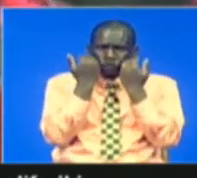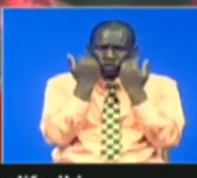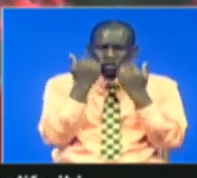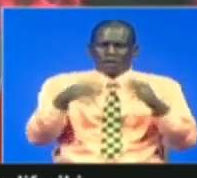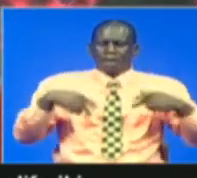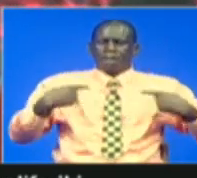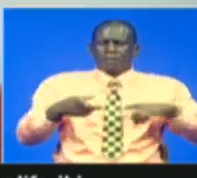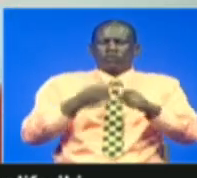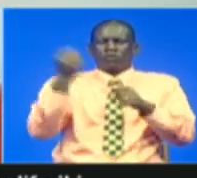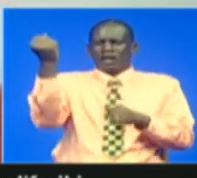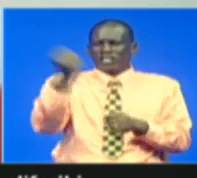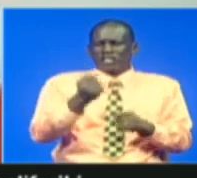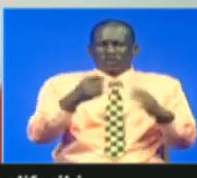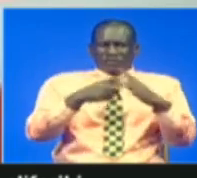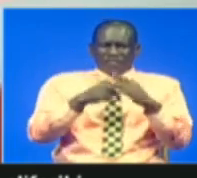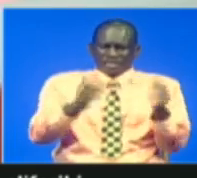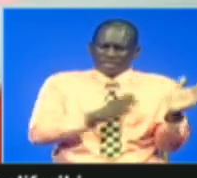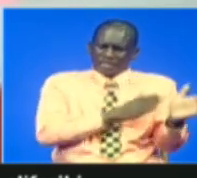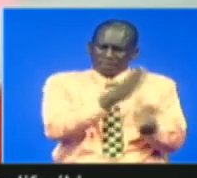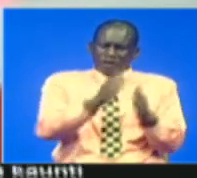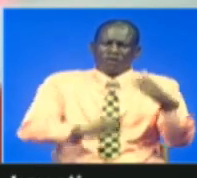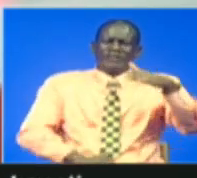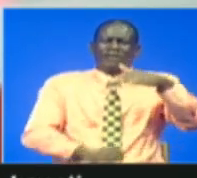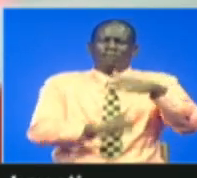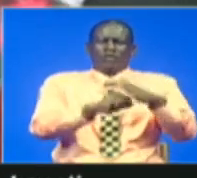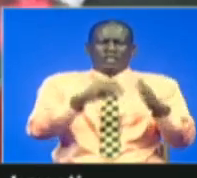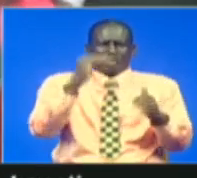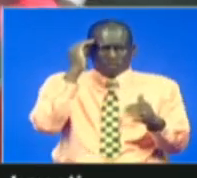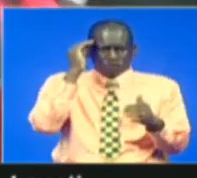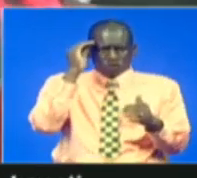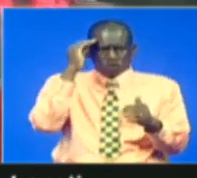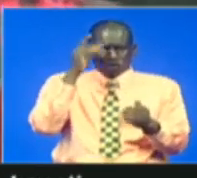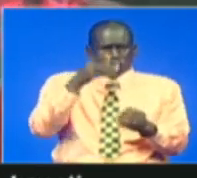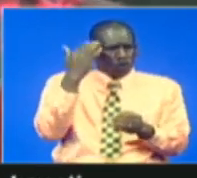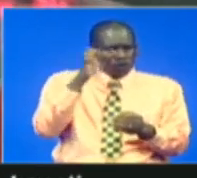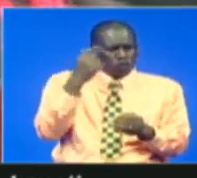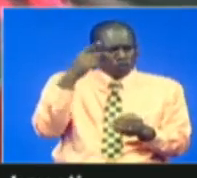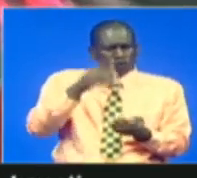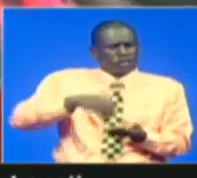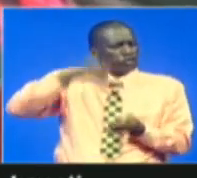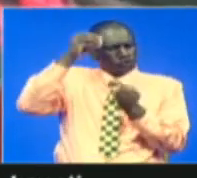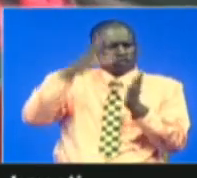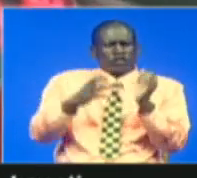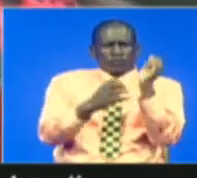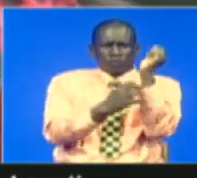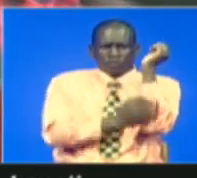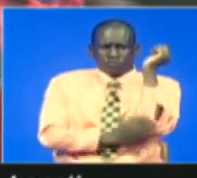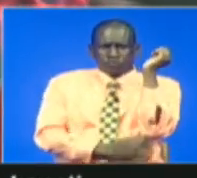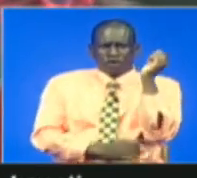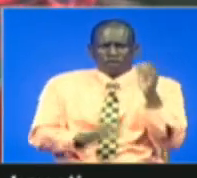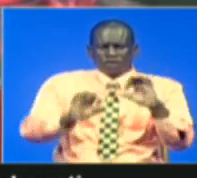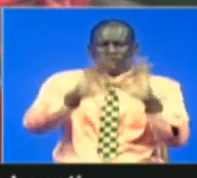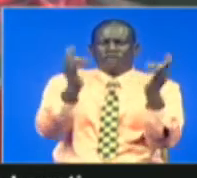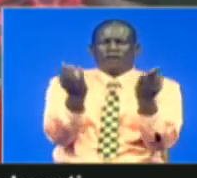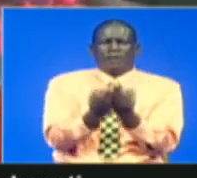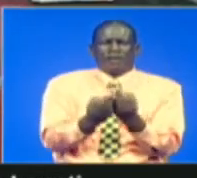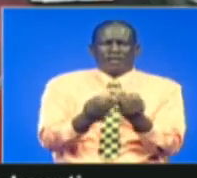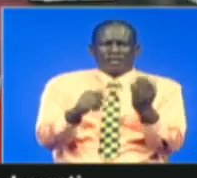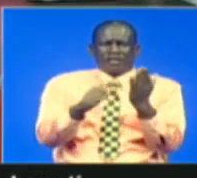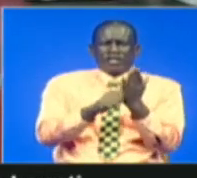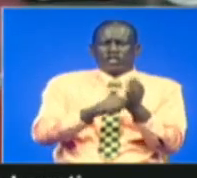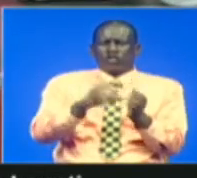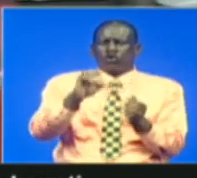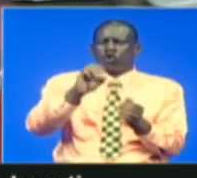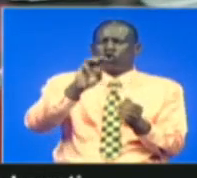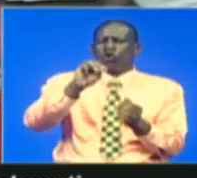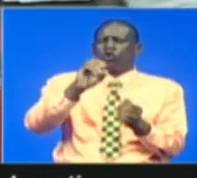Wakazi wa Kajiado wameanzisha mpango wa ufadhili wa masomo kwa wanafunzi kutoka familia zisizojiweza kwa jina Omusigeni